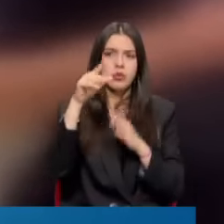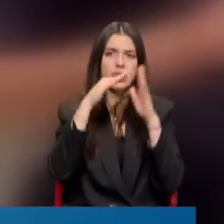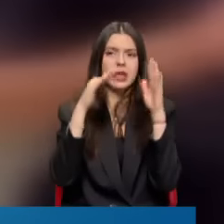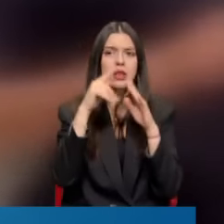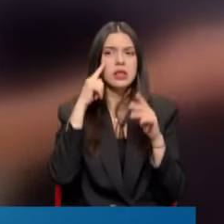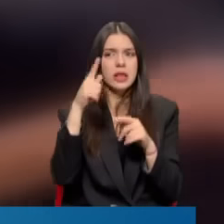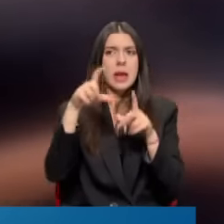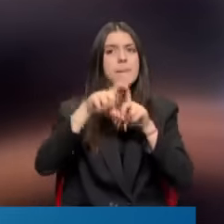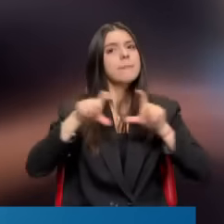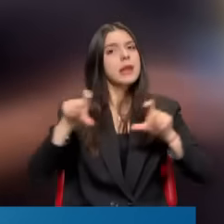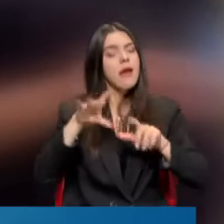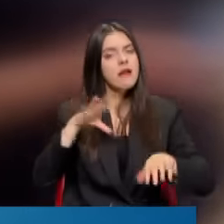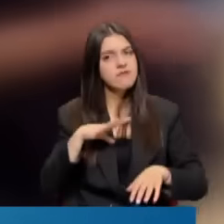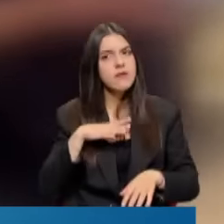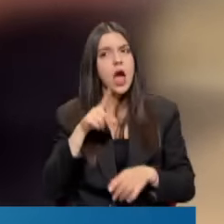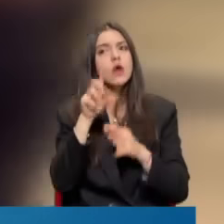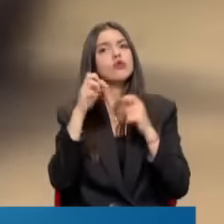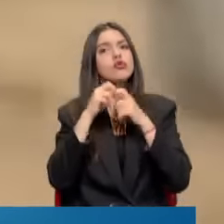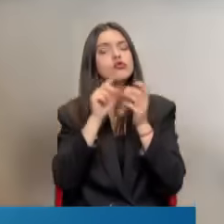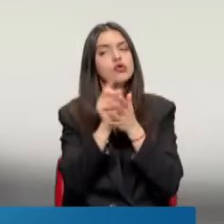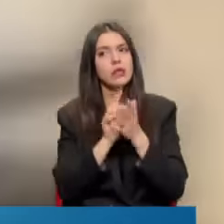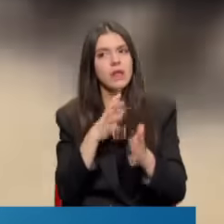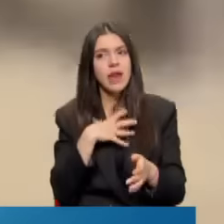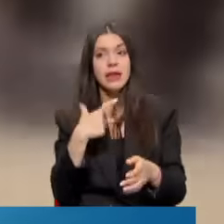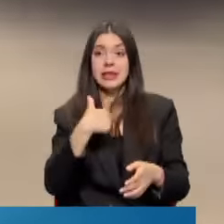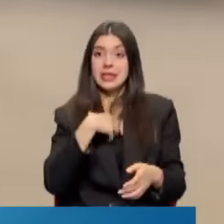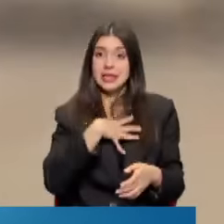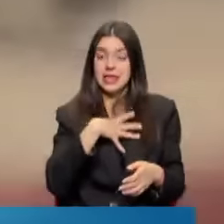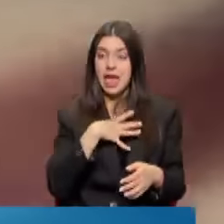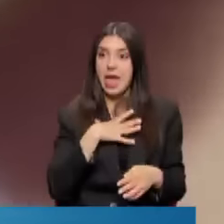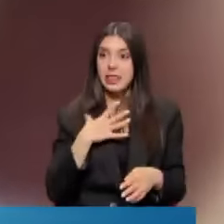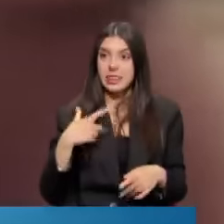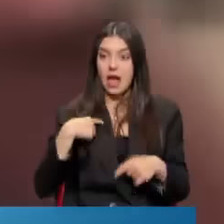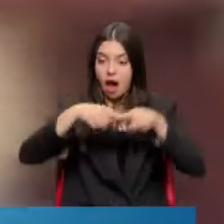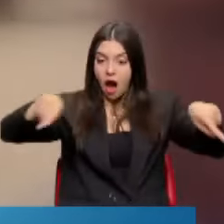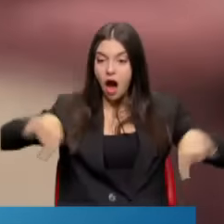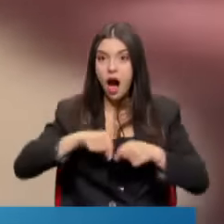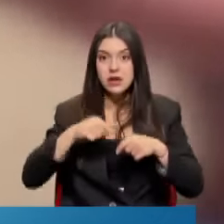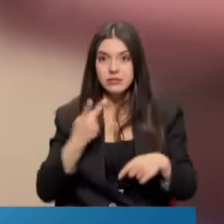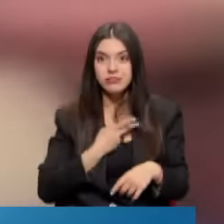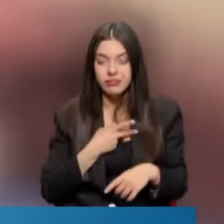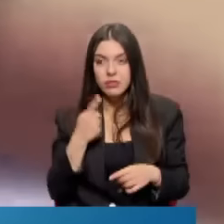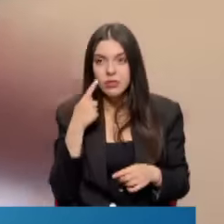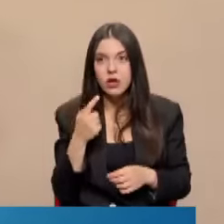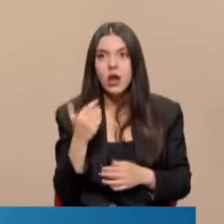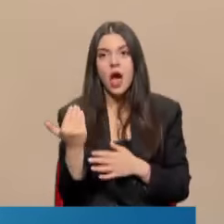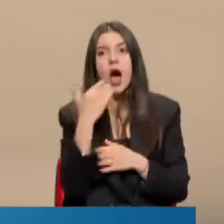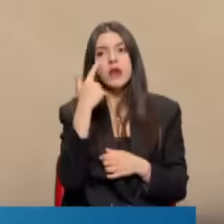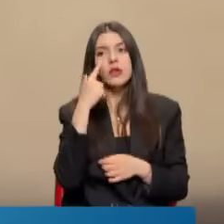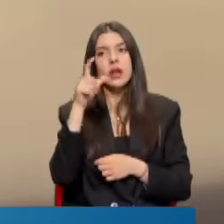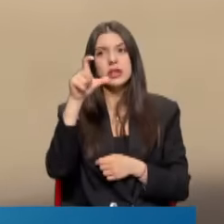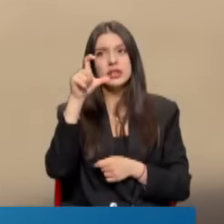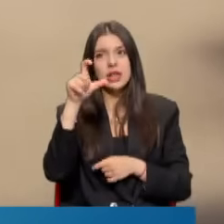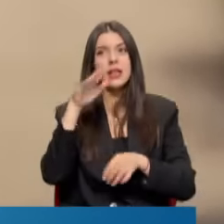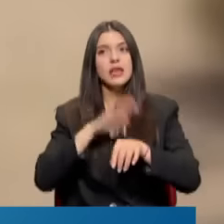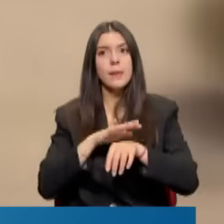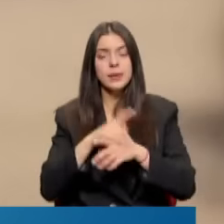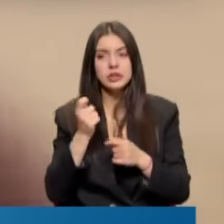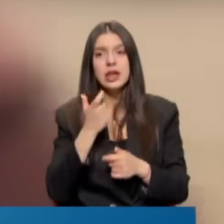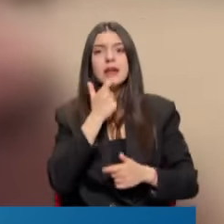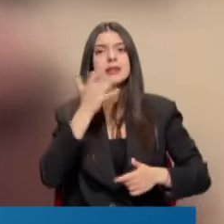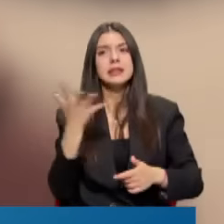plakalı ruhsatlı kendi arazilerimiz bunları kullanıyoruz şu arkada gördüğünüz cenneti oluşturmak için